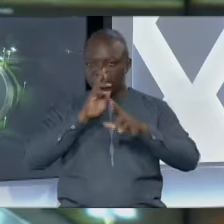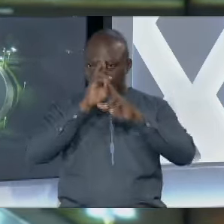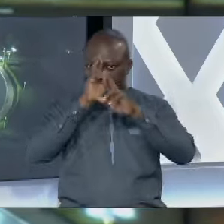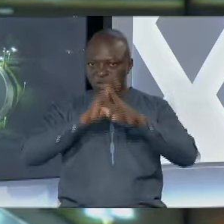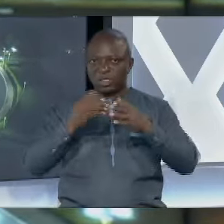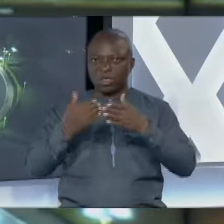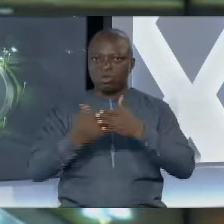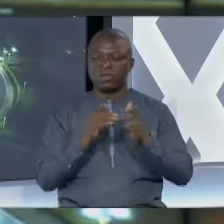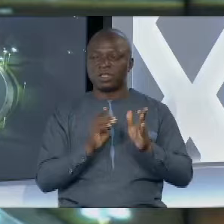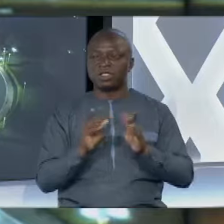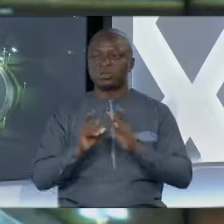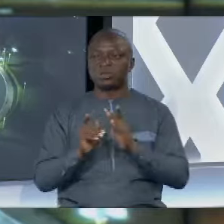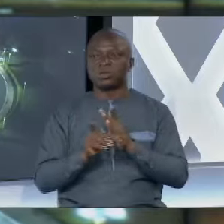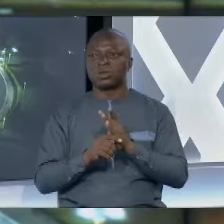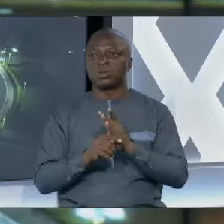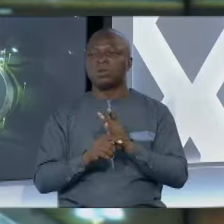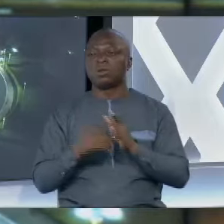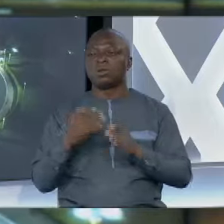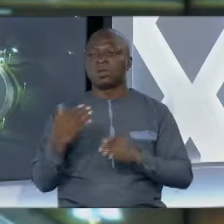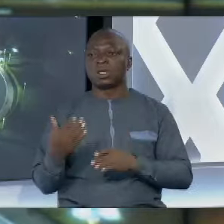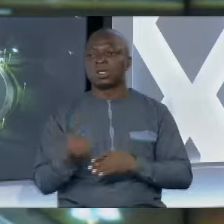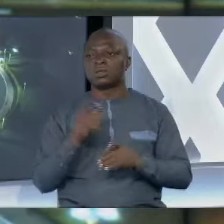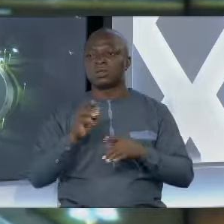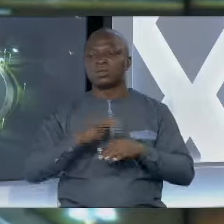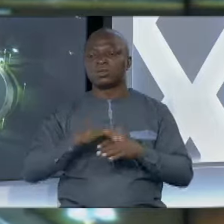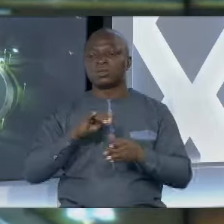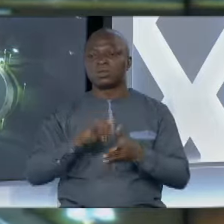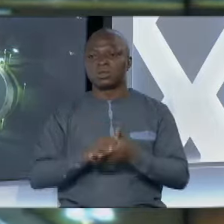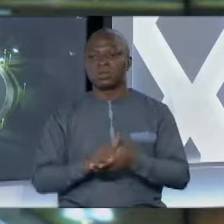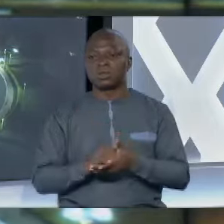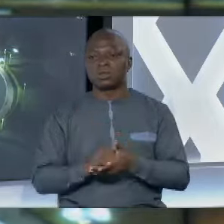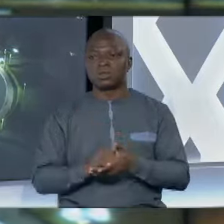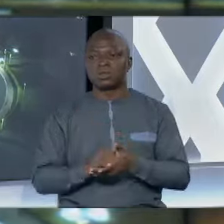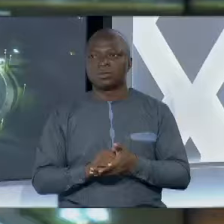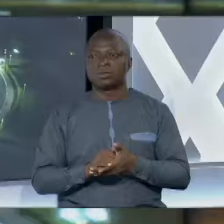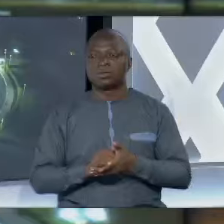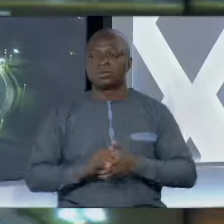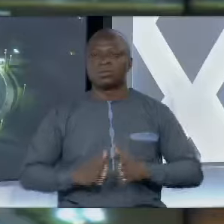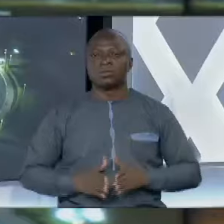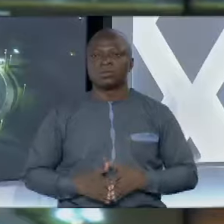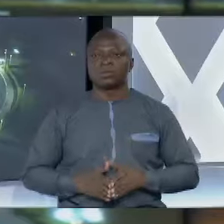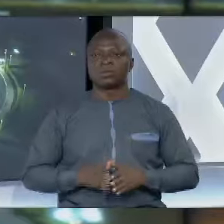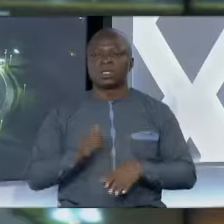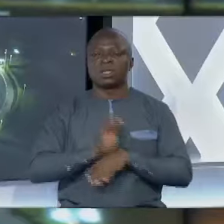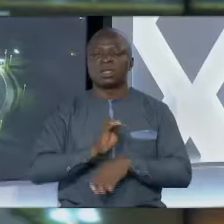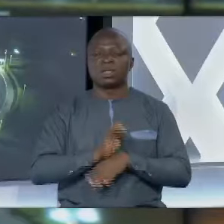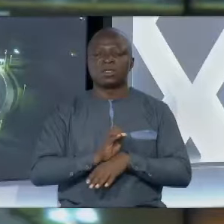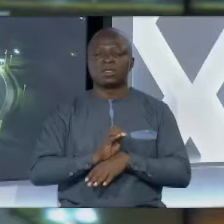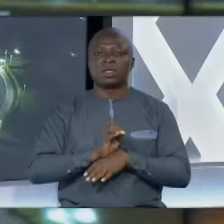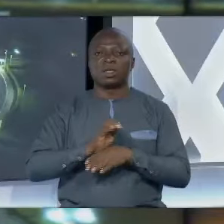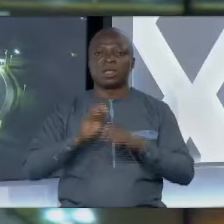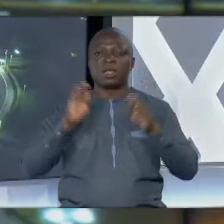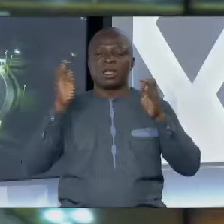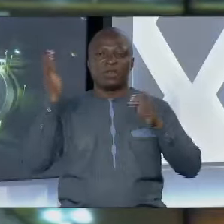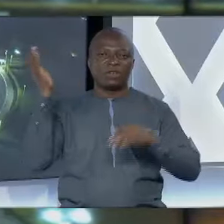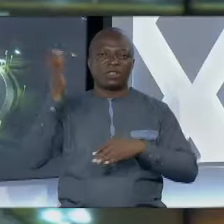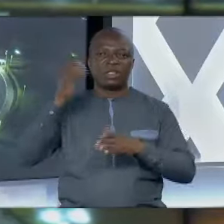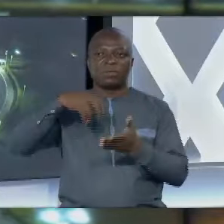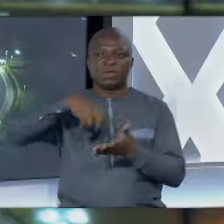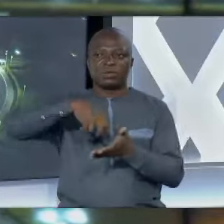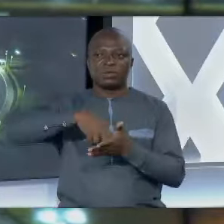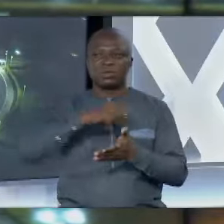des nouvelles dispositions prises à cet effet. L'église évangélique presbytérienne du